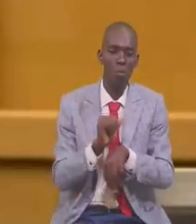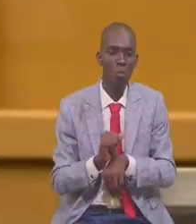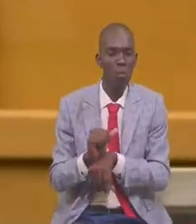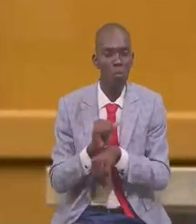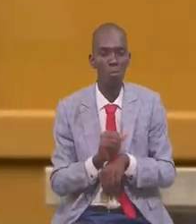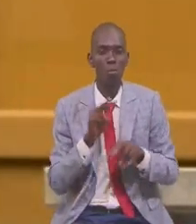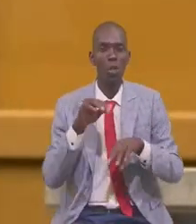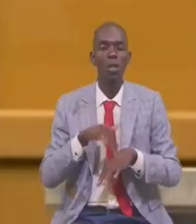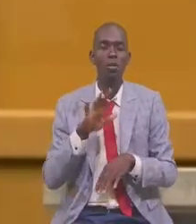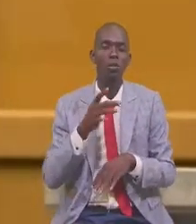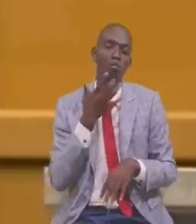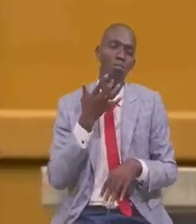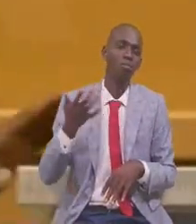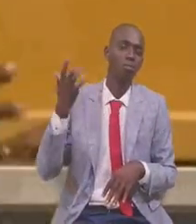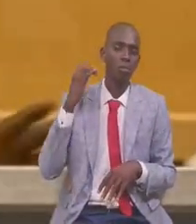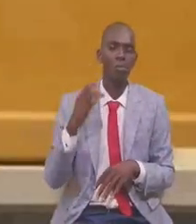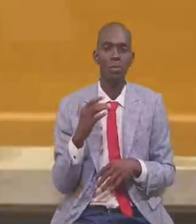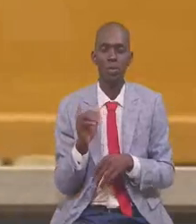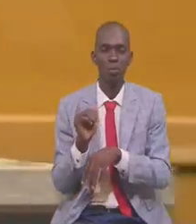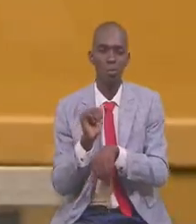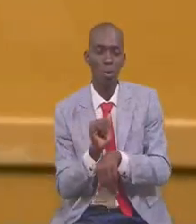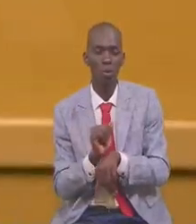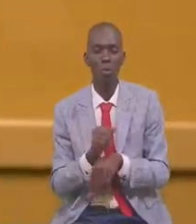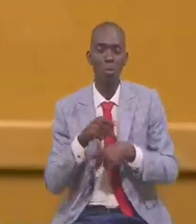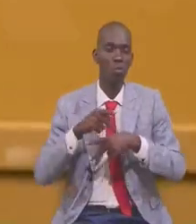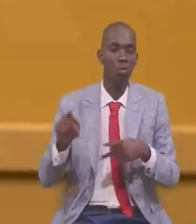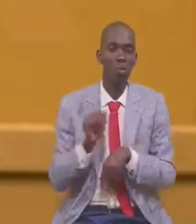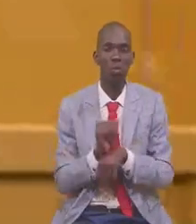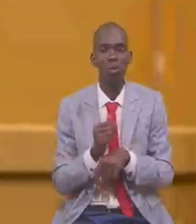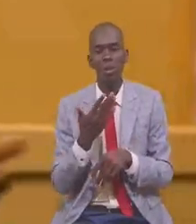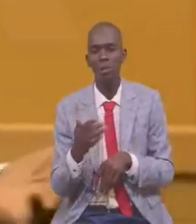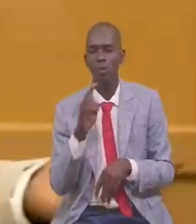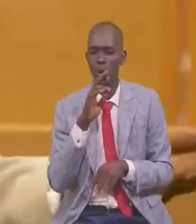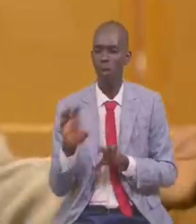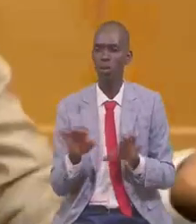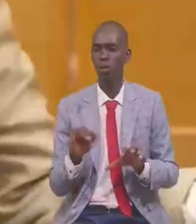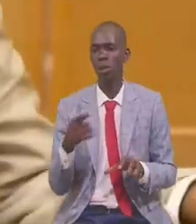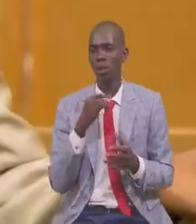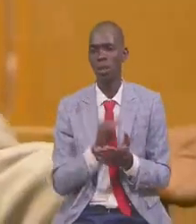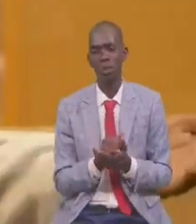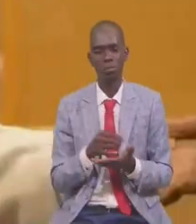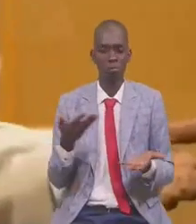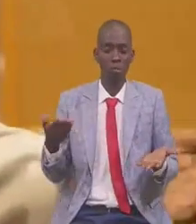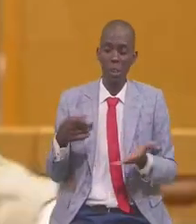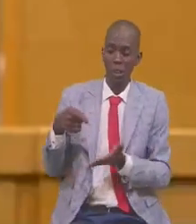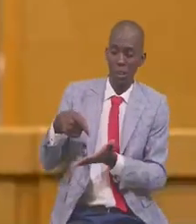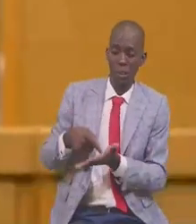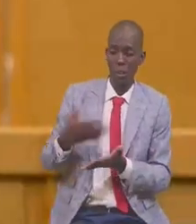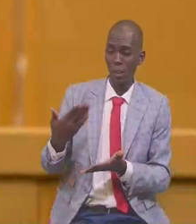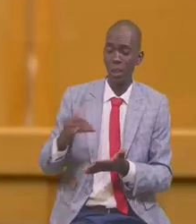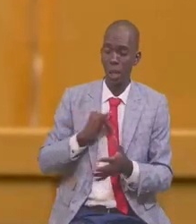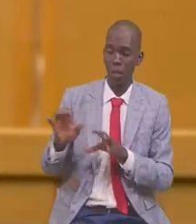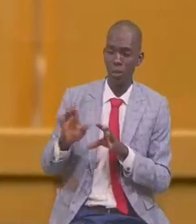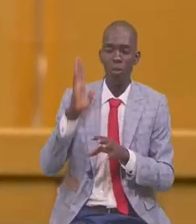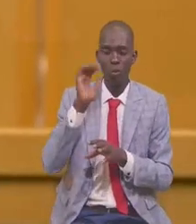tes préoccupations précédentes et les choses que tu faisais. Et tu disais, ceci n'aura rien à faire avec la